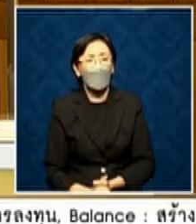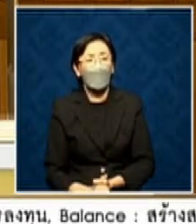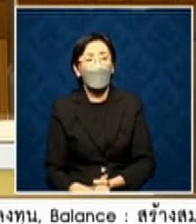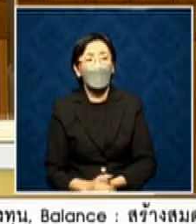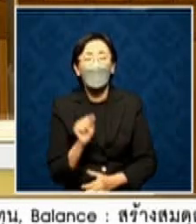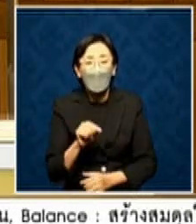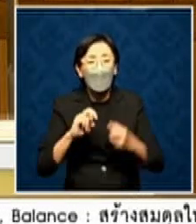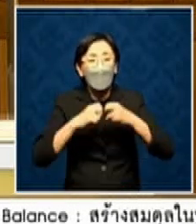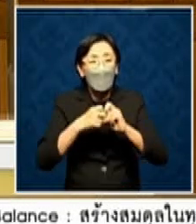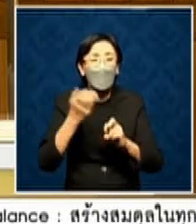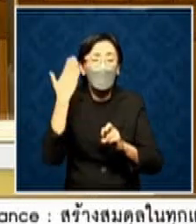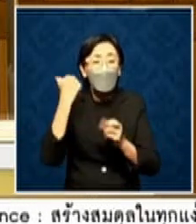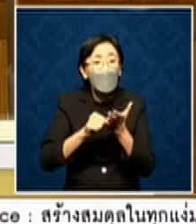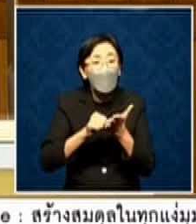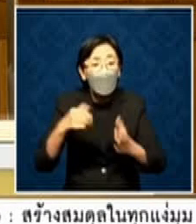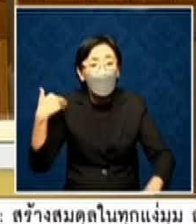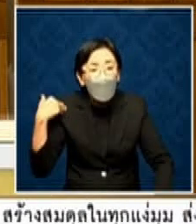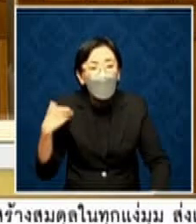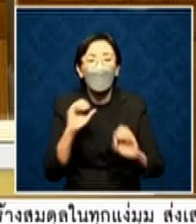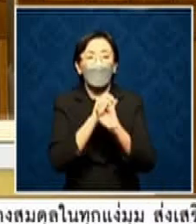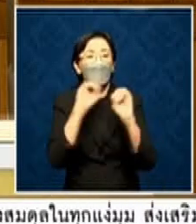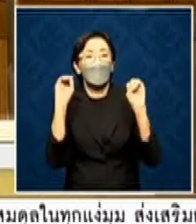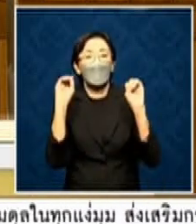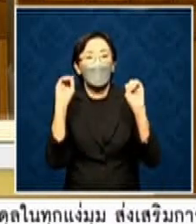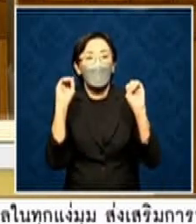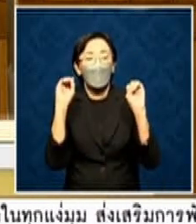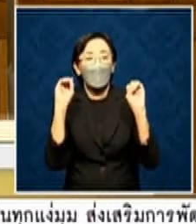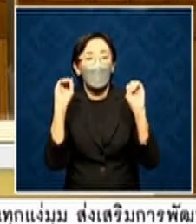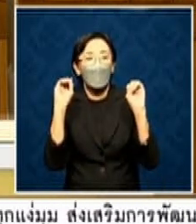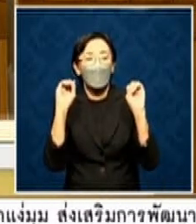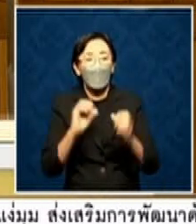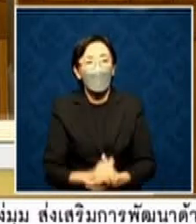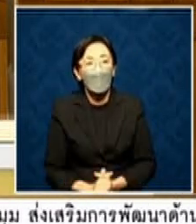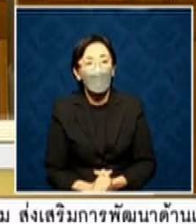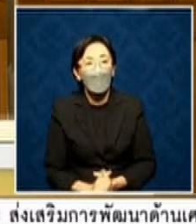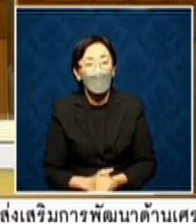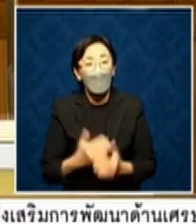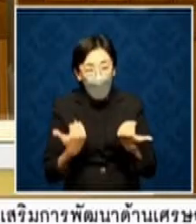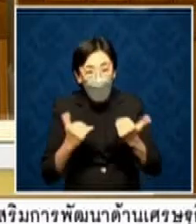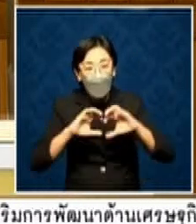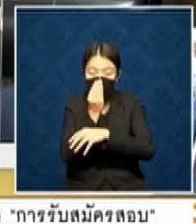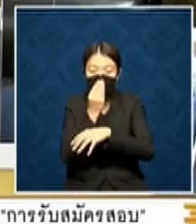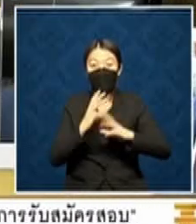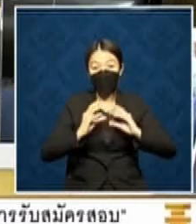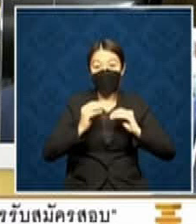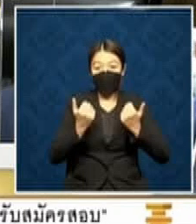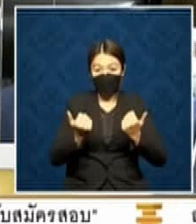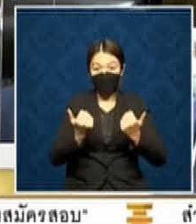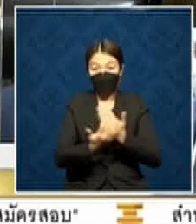นที่นายกจะลุกขึ้นตอบก่อนที่จะเป็นภาพนี้เนี่ยนะมีการให้ส.ส.ของฝ่ายรัฐบาลลุกขึ้นอภิปรายชี้แจง